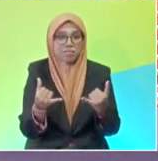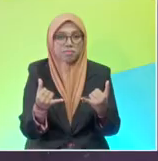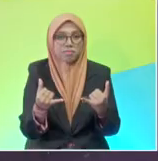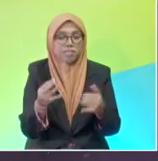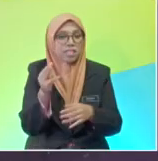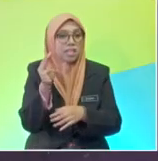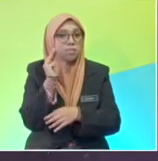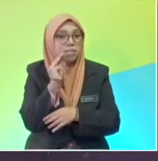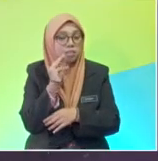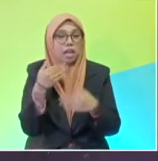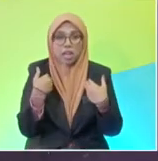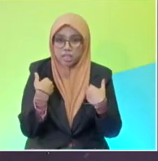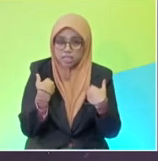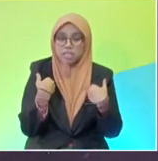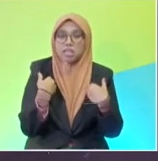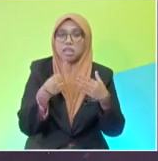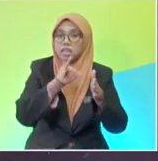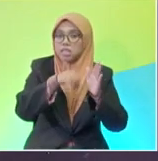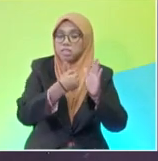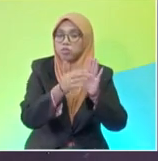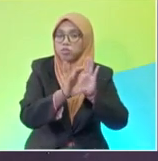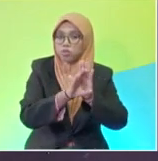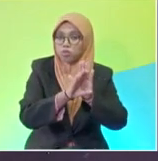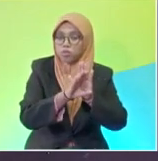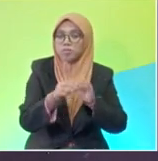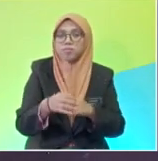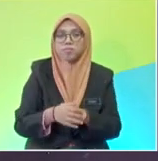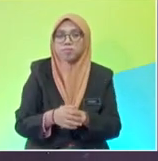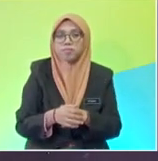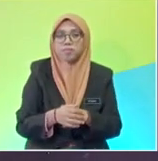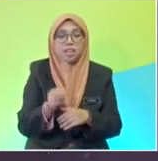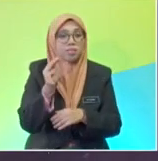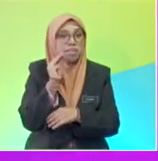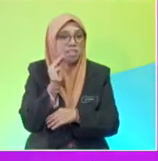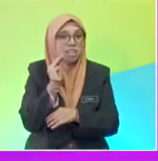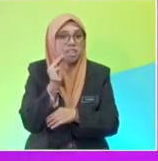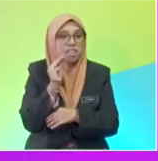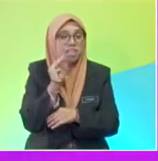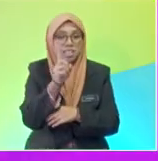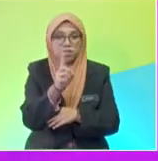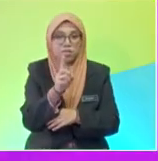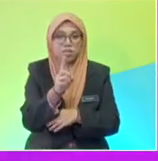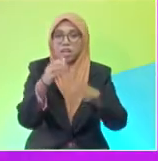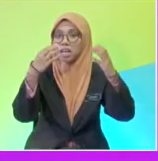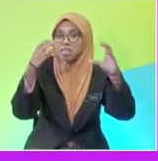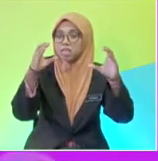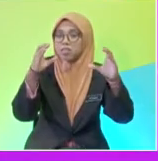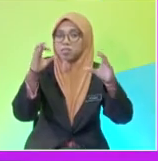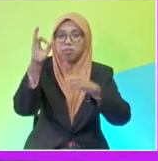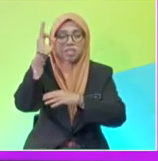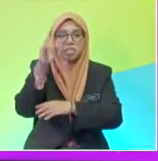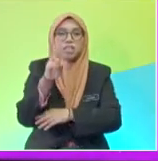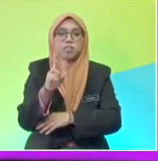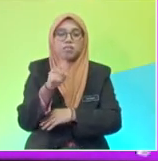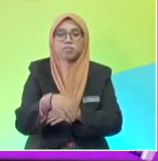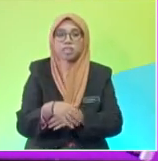jam contoh, okey, jam analog. Jam analog ni ada contoh, Mira 1, cikgu Fendi ada 1. Okey. Jadi sebelum tu kita